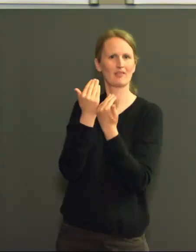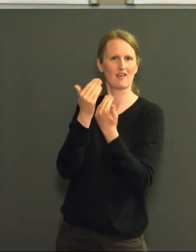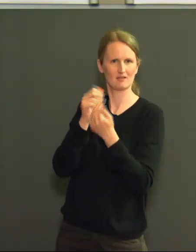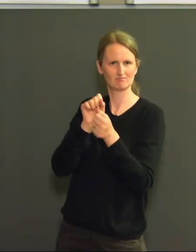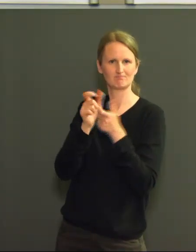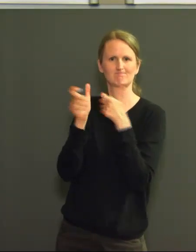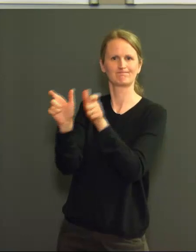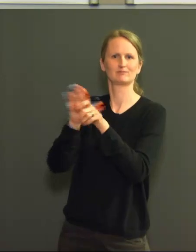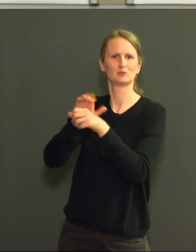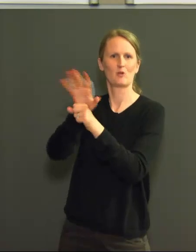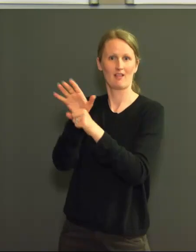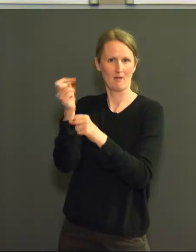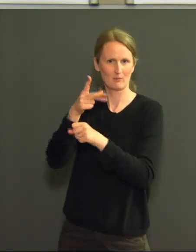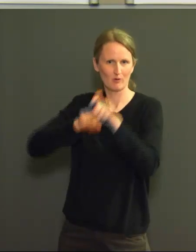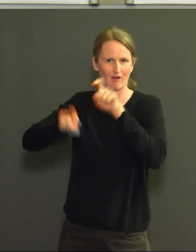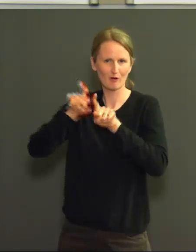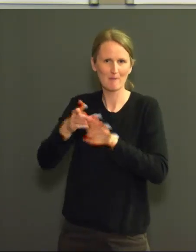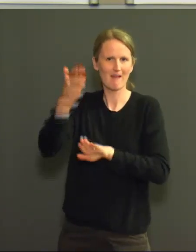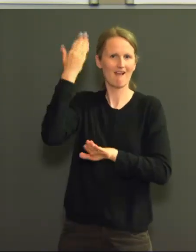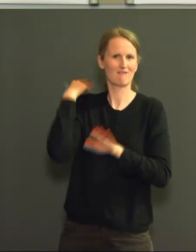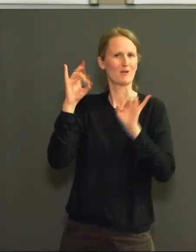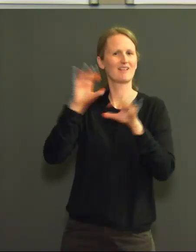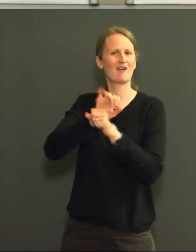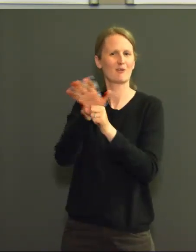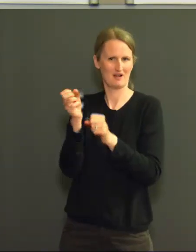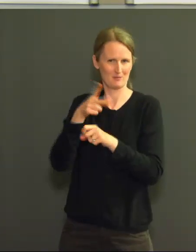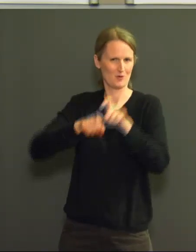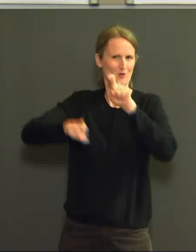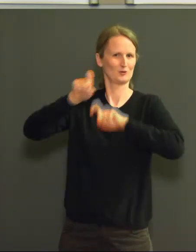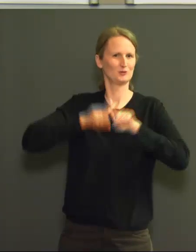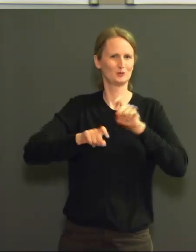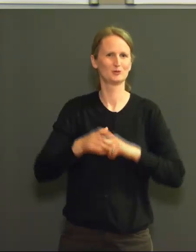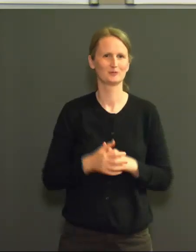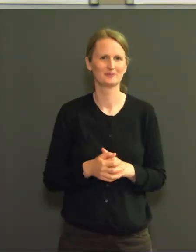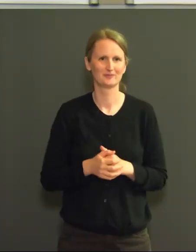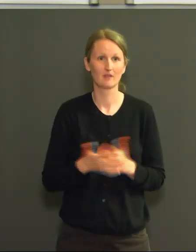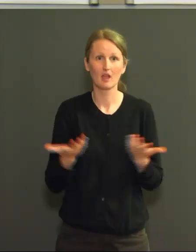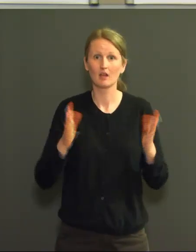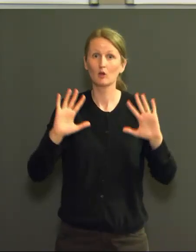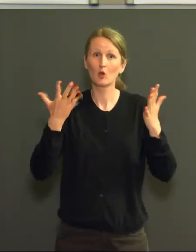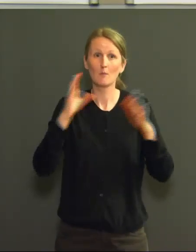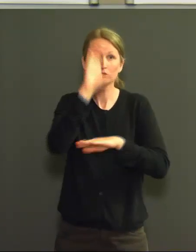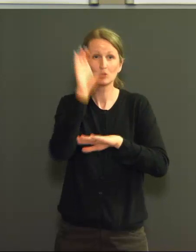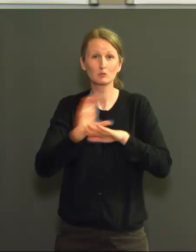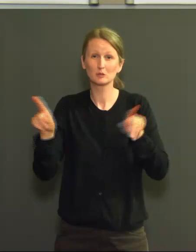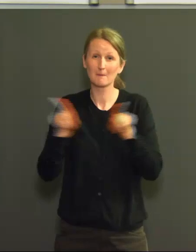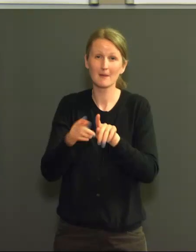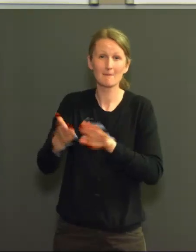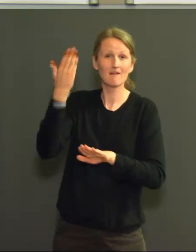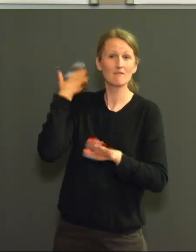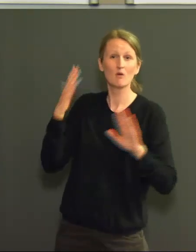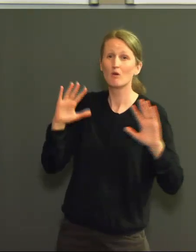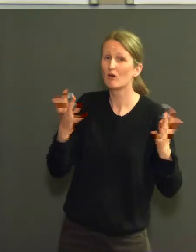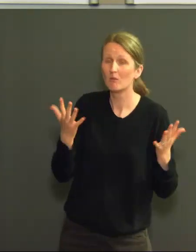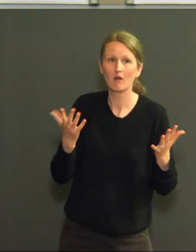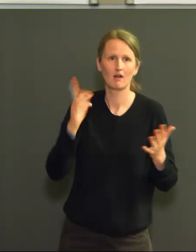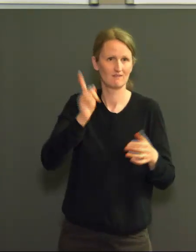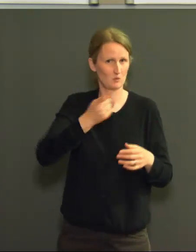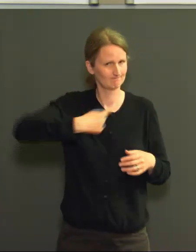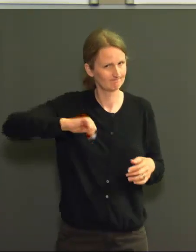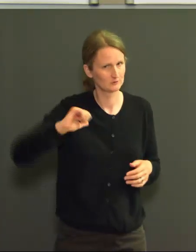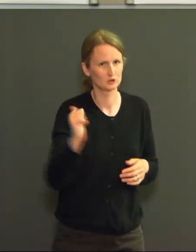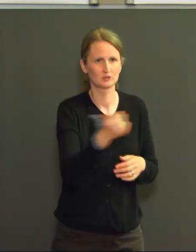la normale dépend de chacun de nous. À vous qui êtes vaccinés, encouragez les personnes